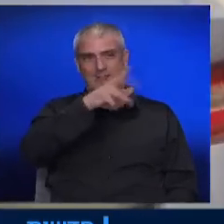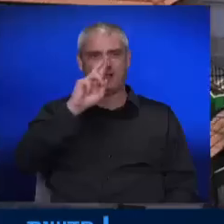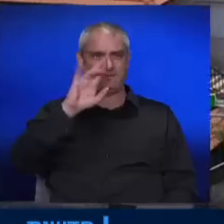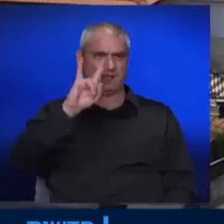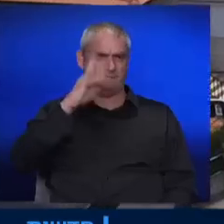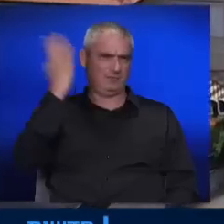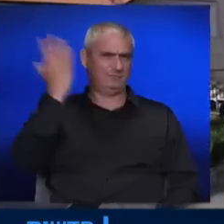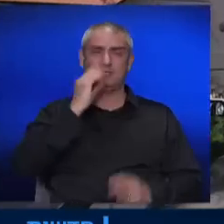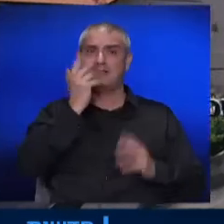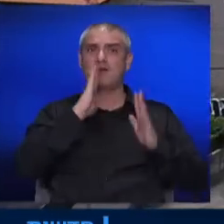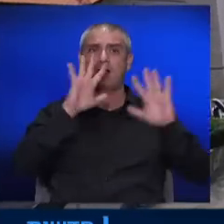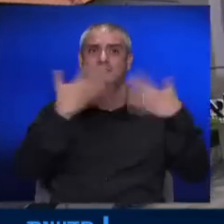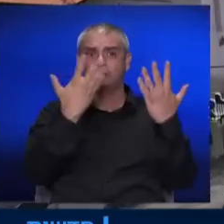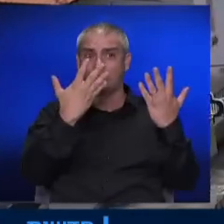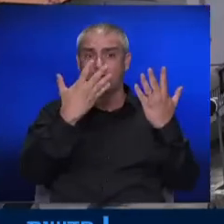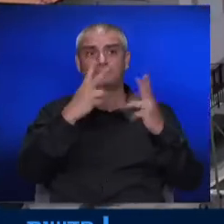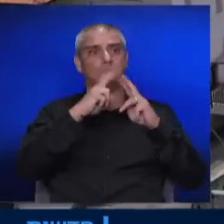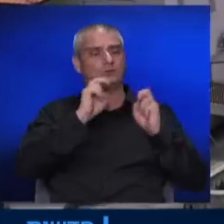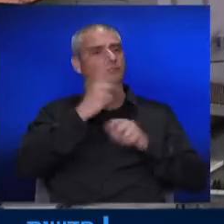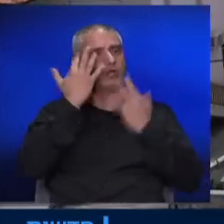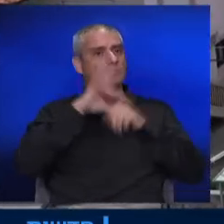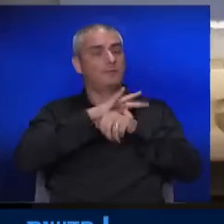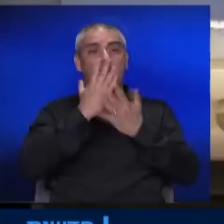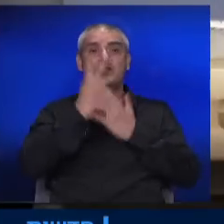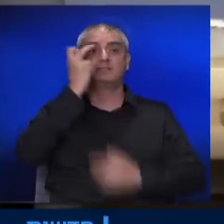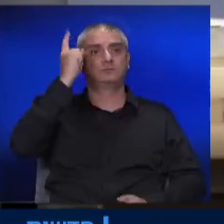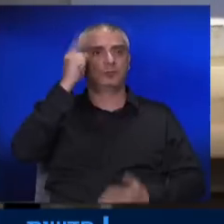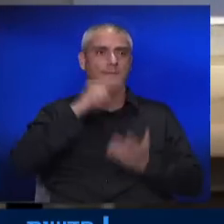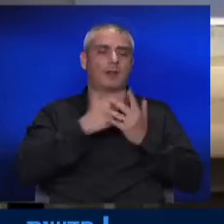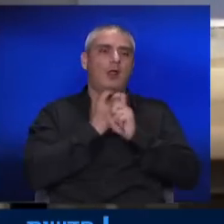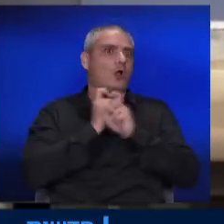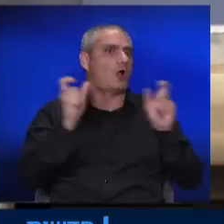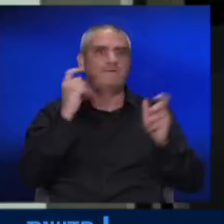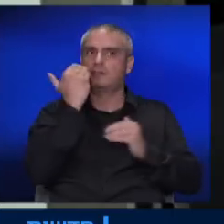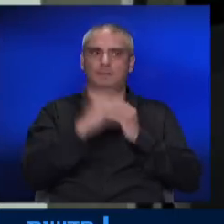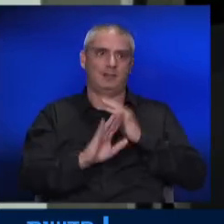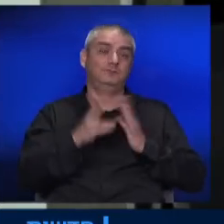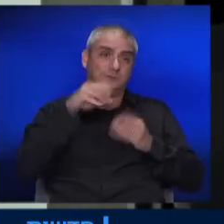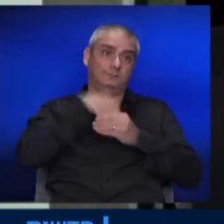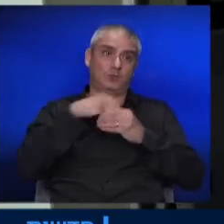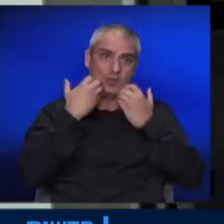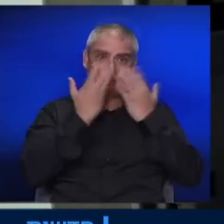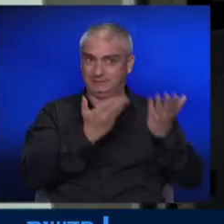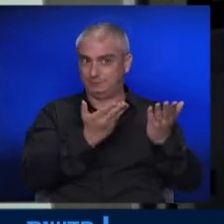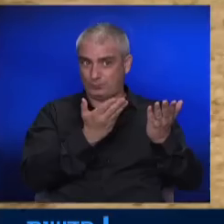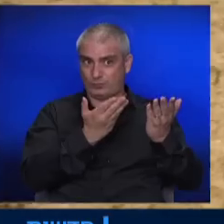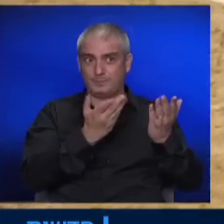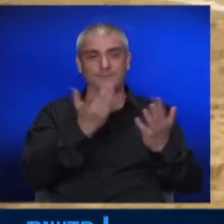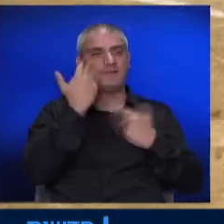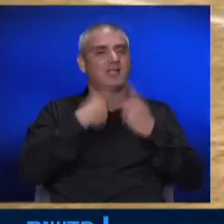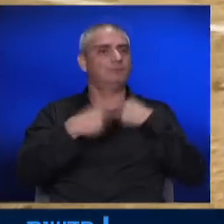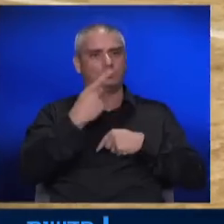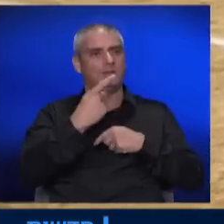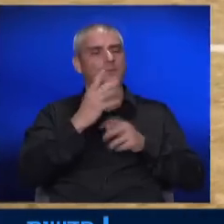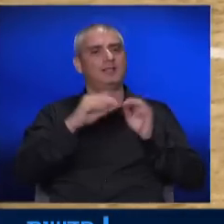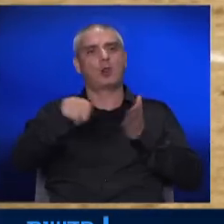עשור. למועצה יש חשב מלווה יותר מ-20 שנה כי החובות אינם נגמרים, וזה חלק מהסיפור. לפני כמה שנים התחילו לשפץ את